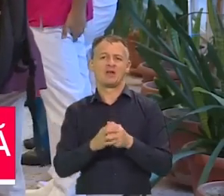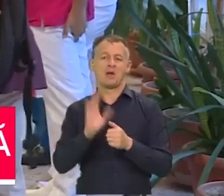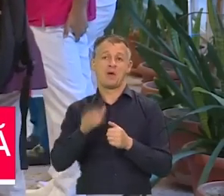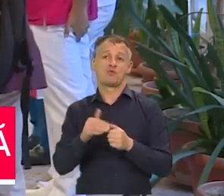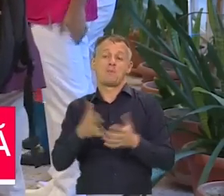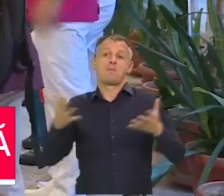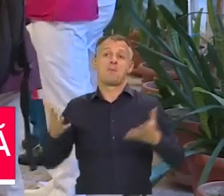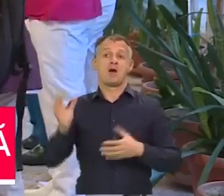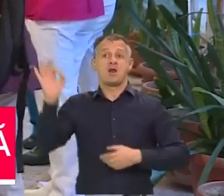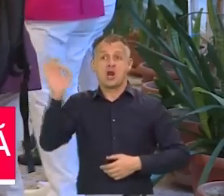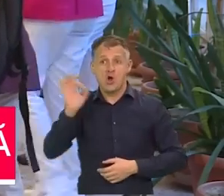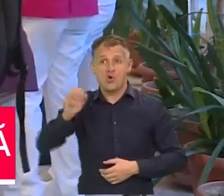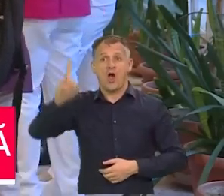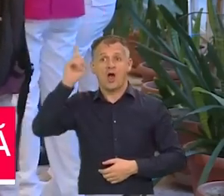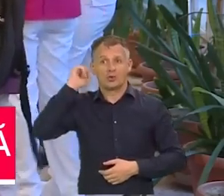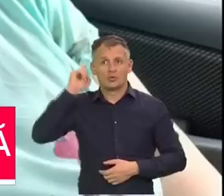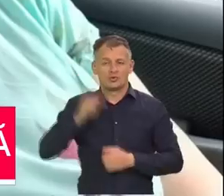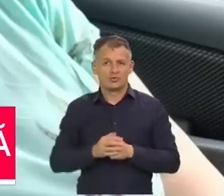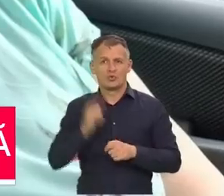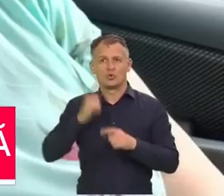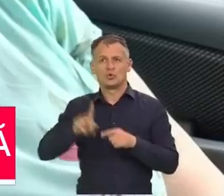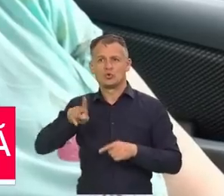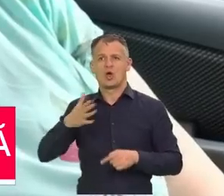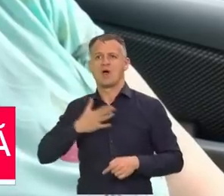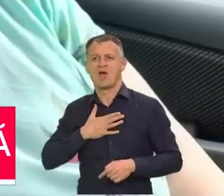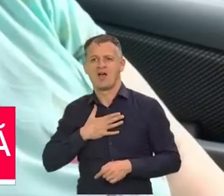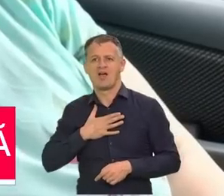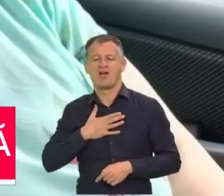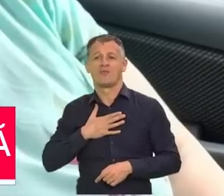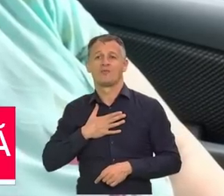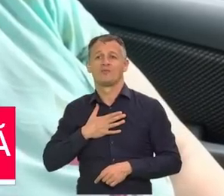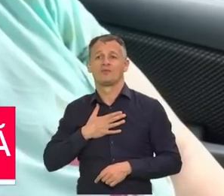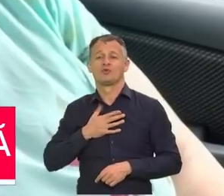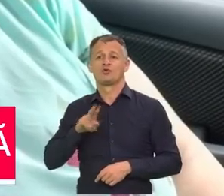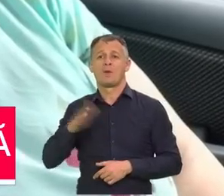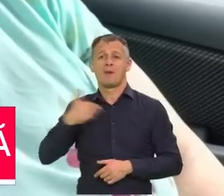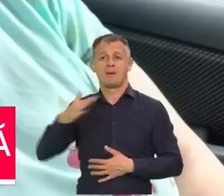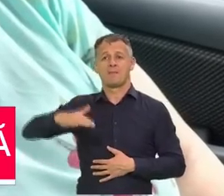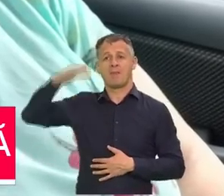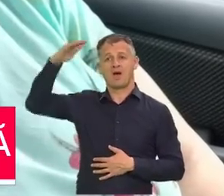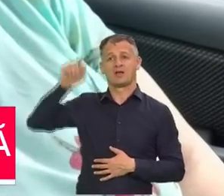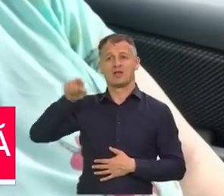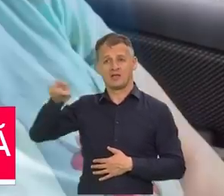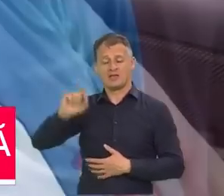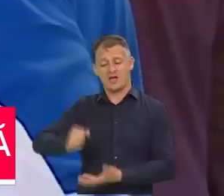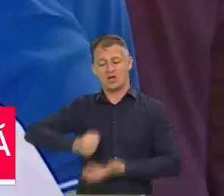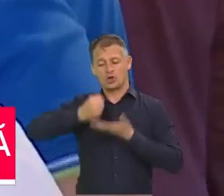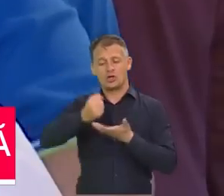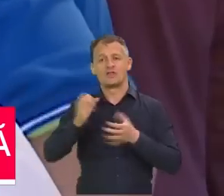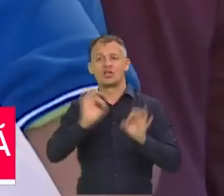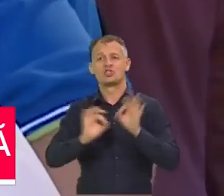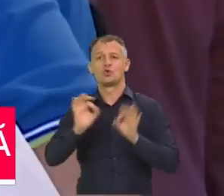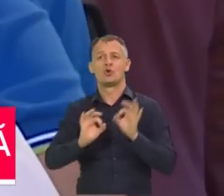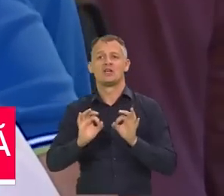marele noroc cu sora mea, cea mare, a donat celule STEM pentru